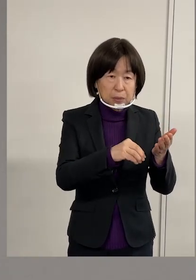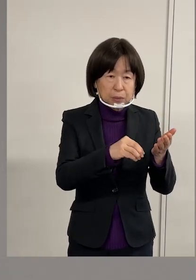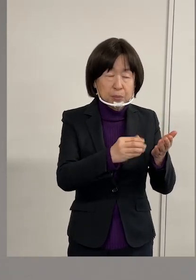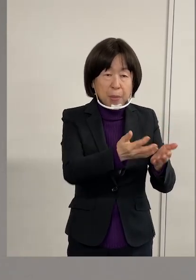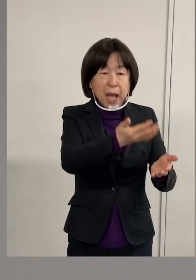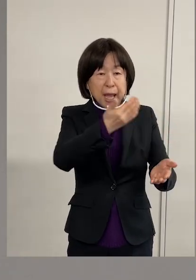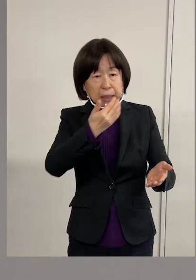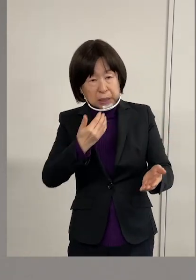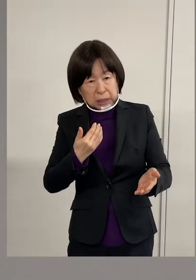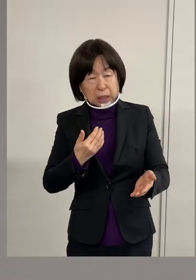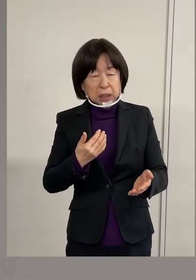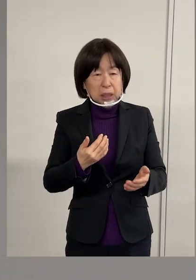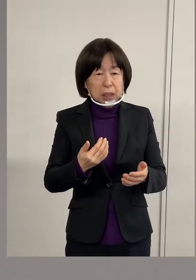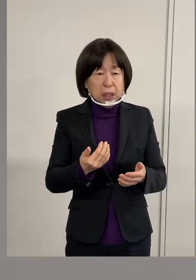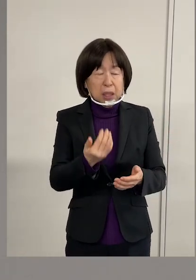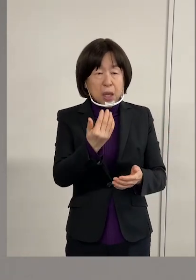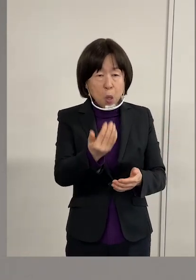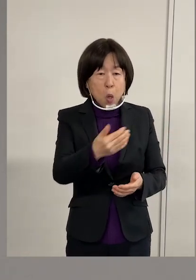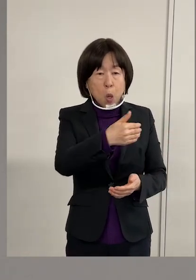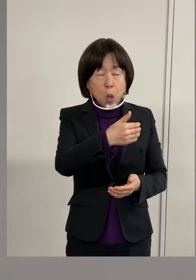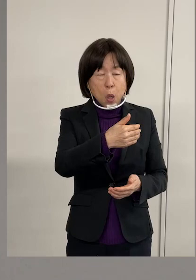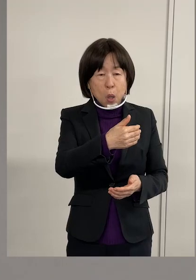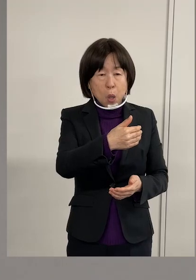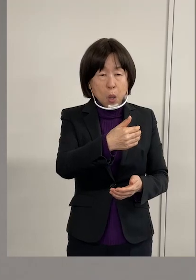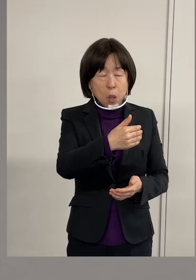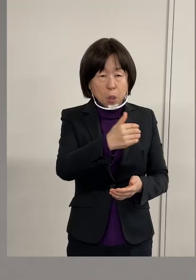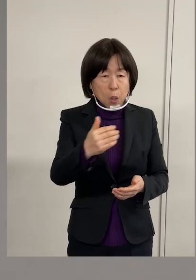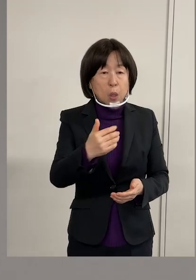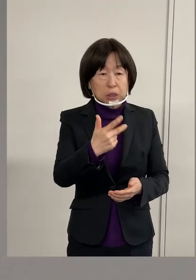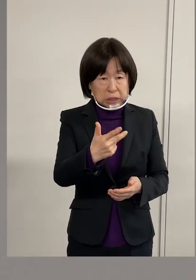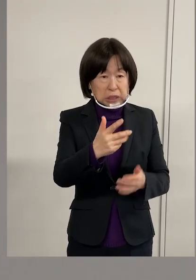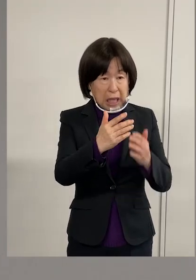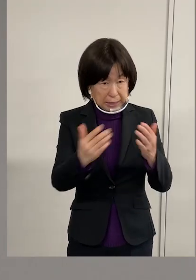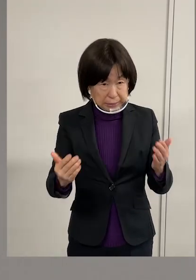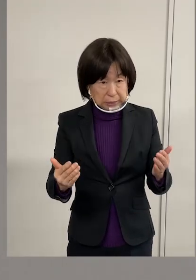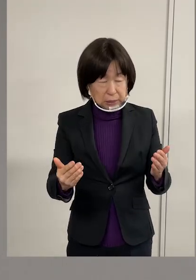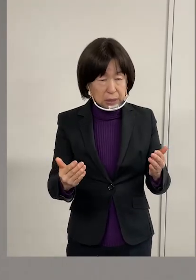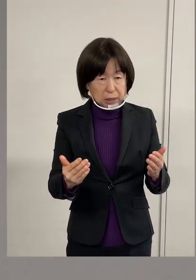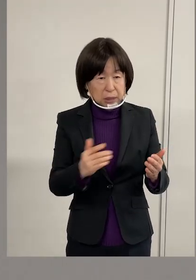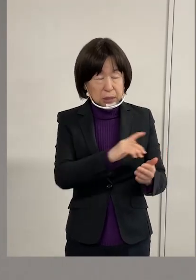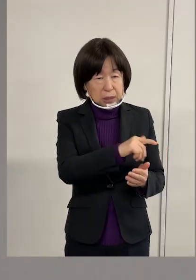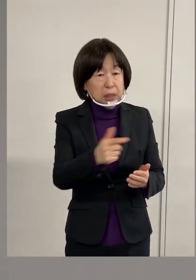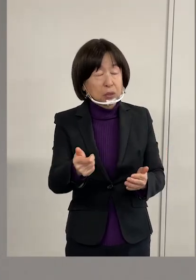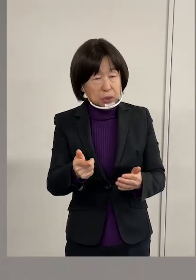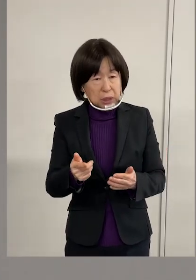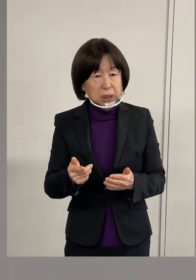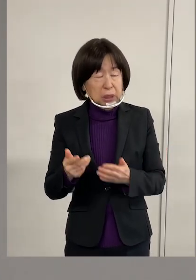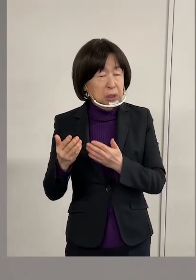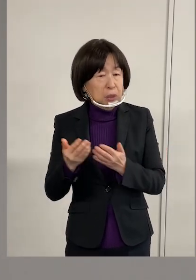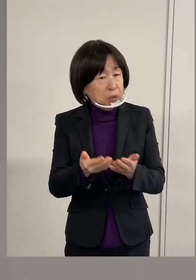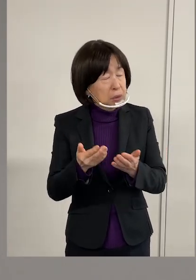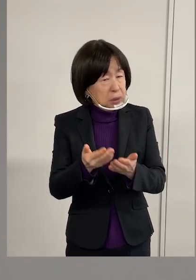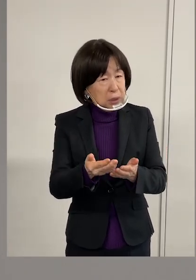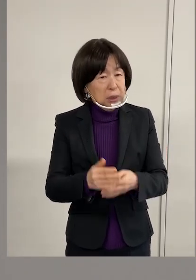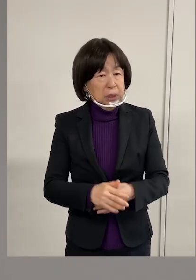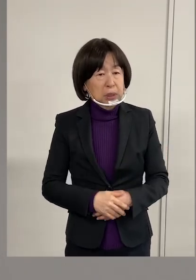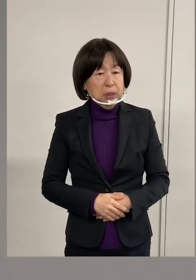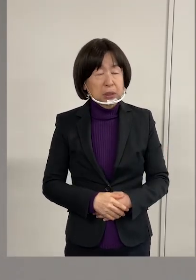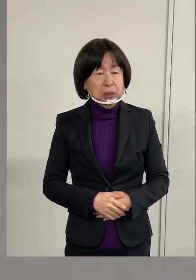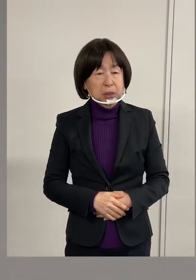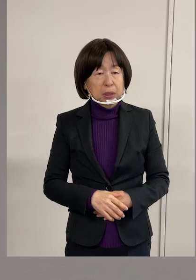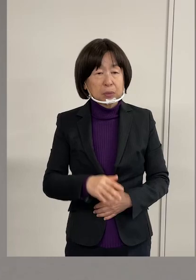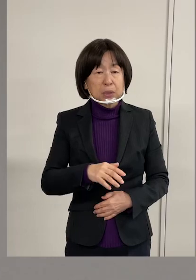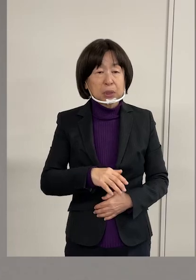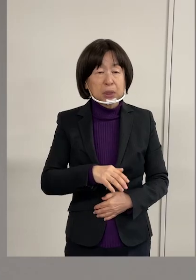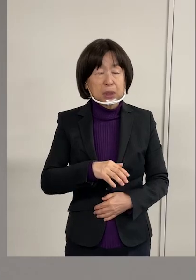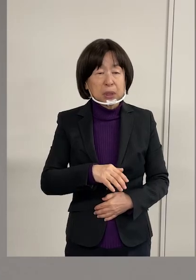ね、民生員の方からも説明に来ていただいております。と言いながら、定年長になったので、